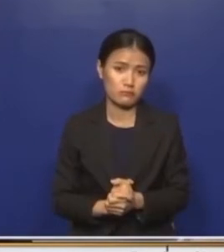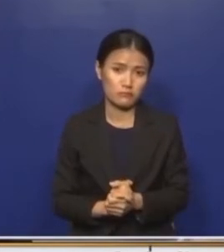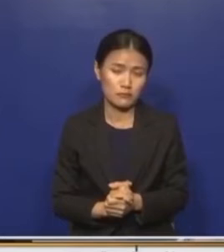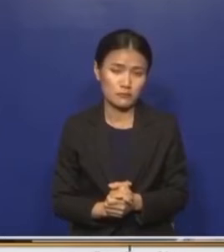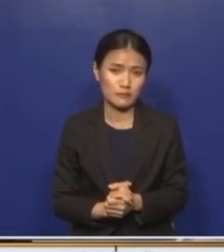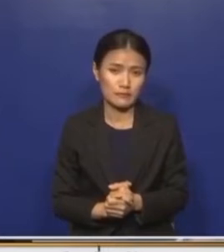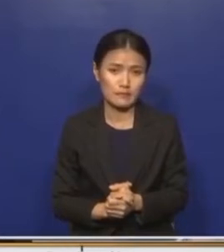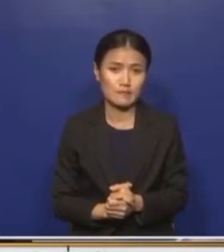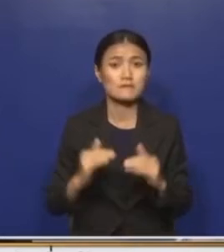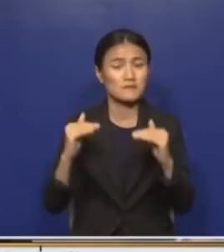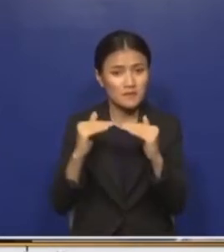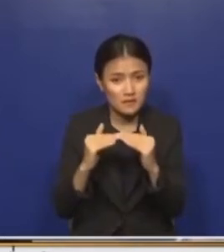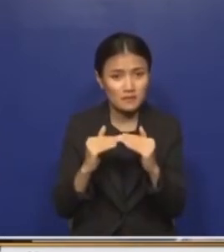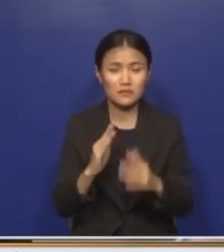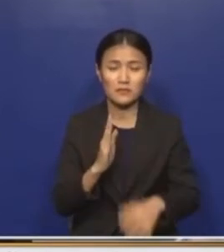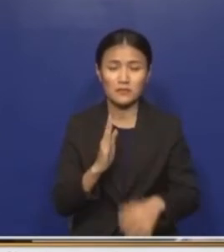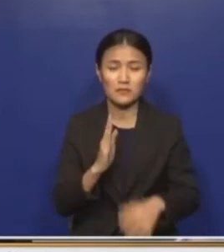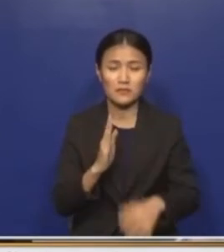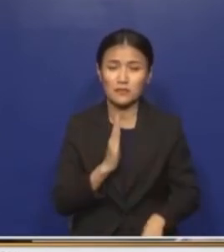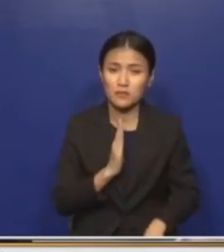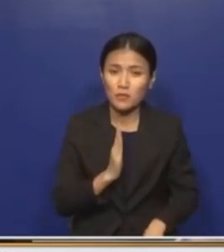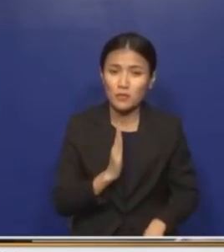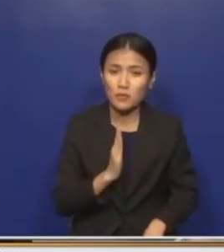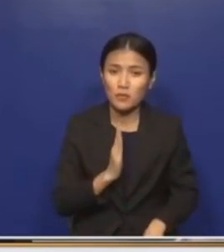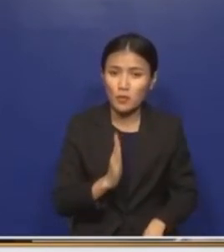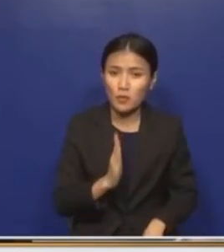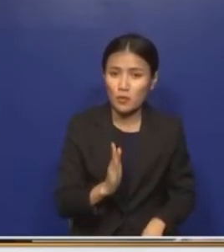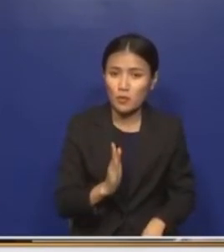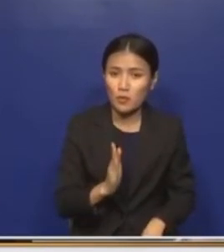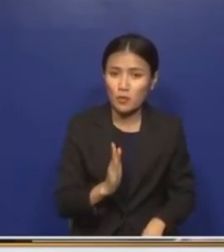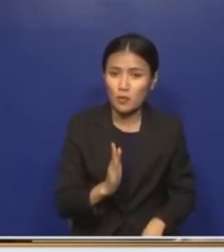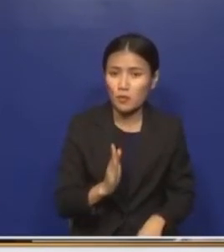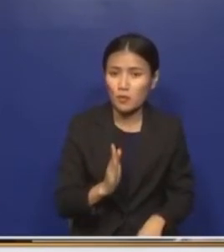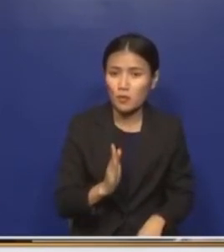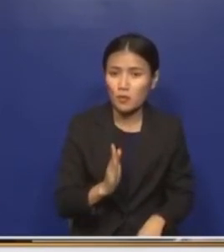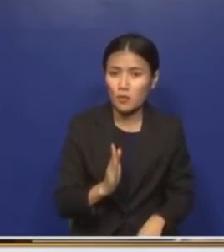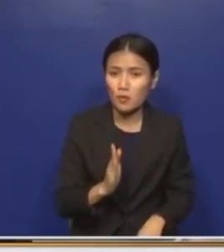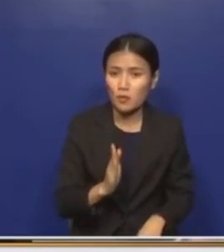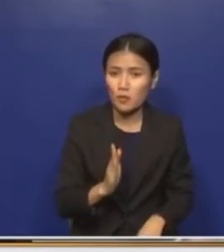และสิทธิมนุษยชนทำลายระบอบคุณธรรมในระบอบราชการ